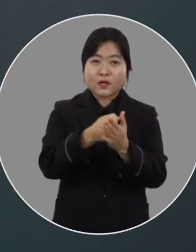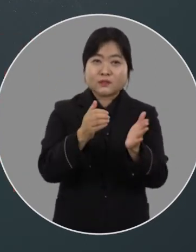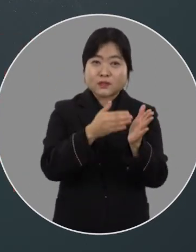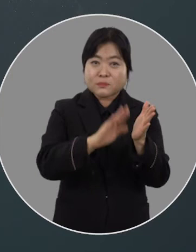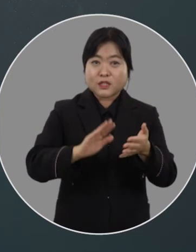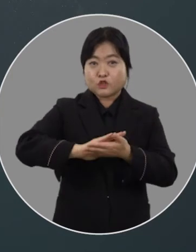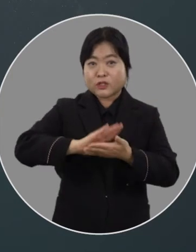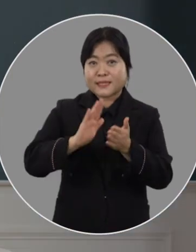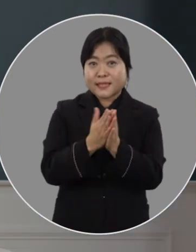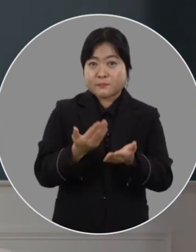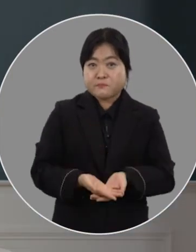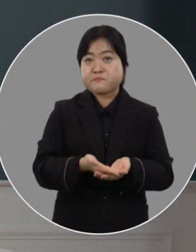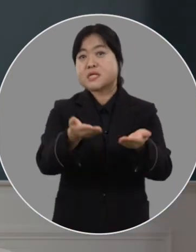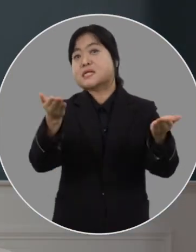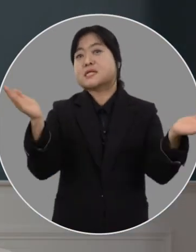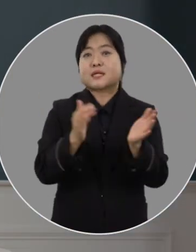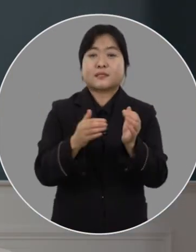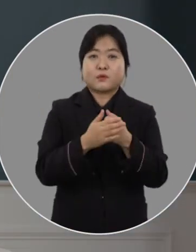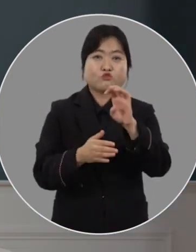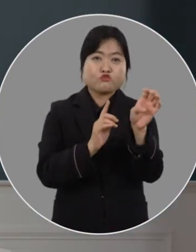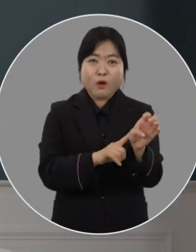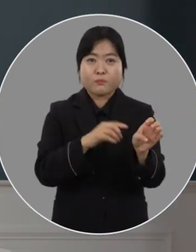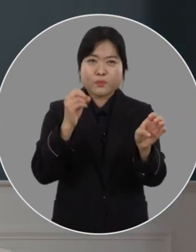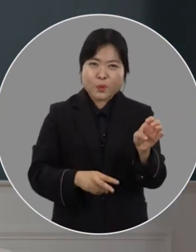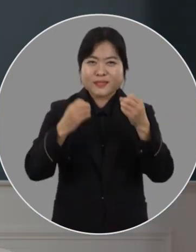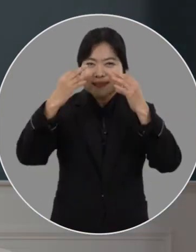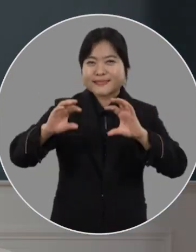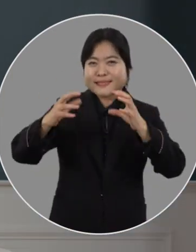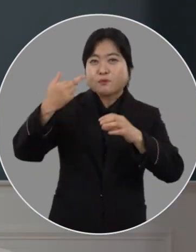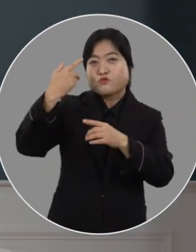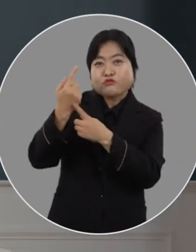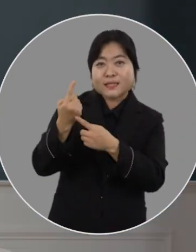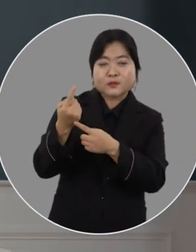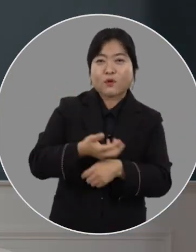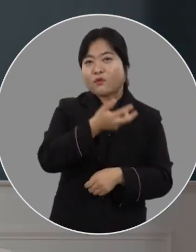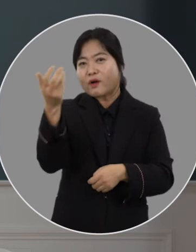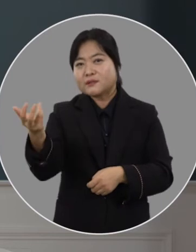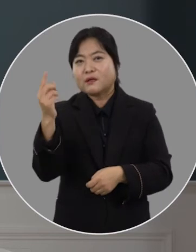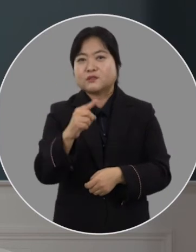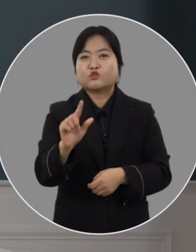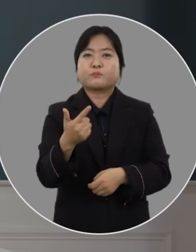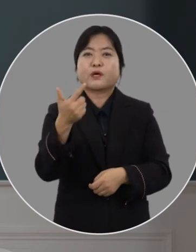책들이 퍼져나가면서 이것은 이제 유럽뿐만이 아니라 신세계인 미국까지